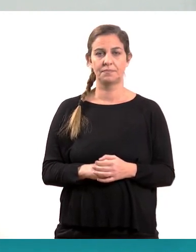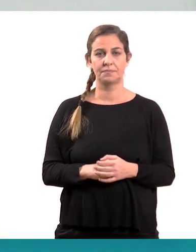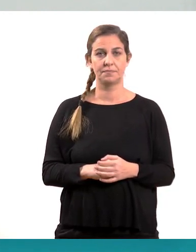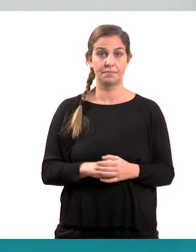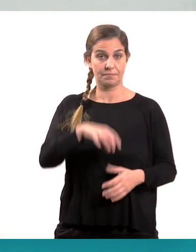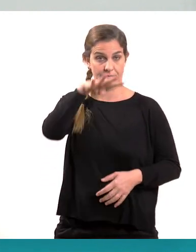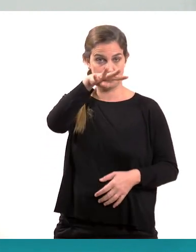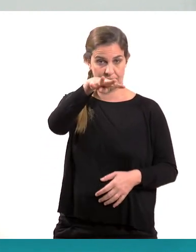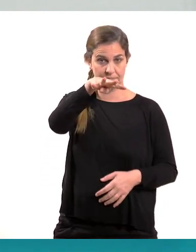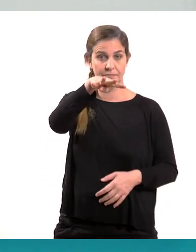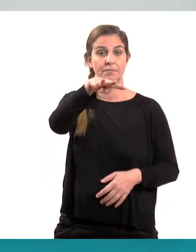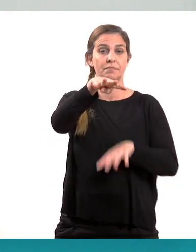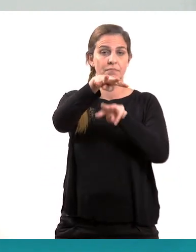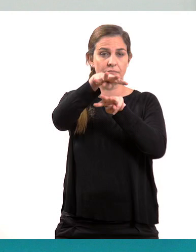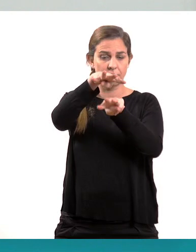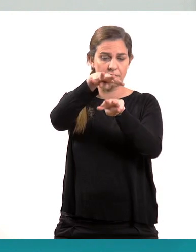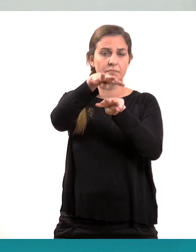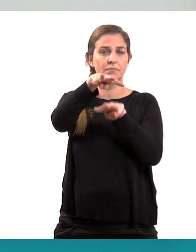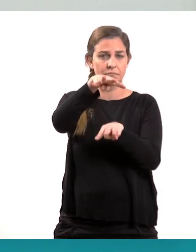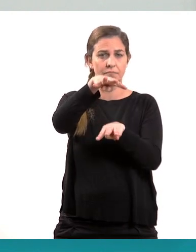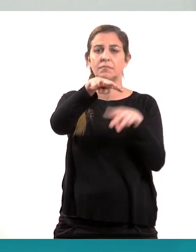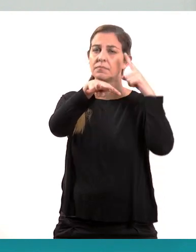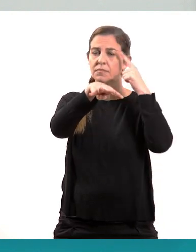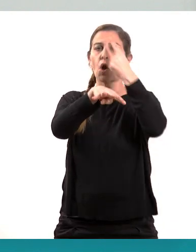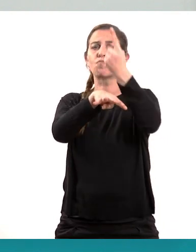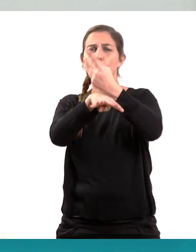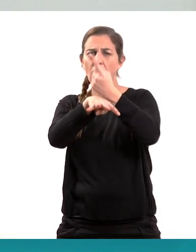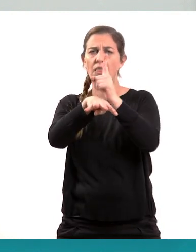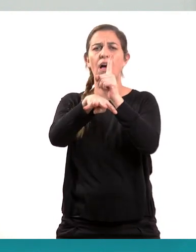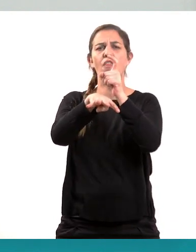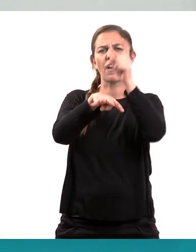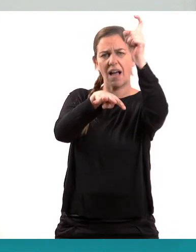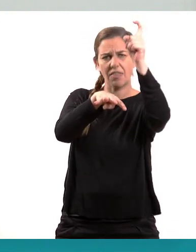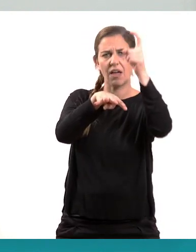Μονάδες πάλι, δεκάδες, εκατοντάδες, χιλιάδα.